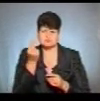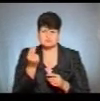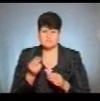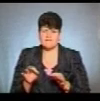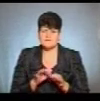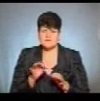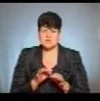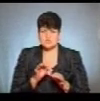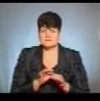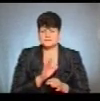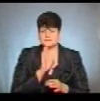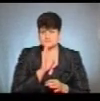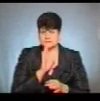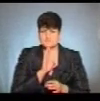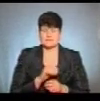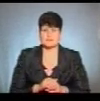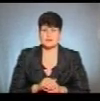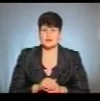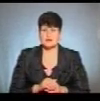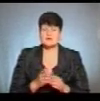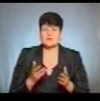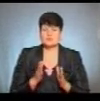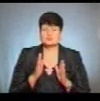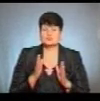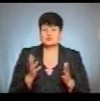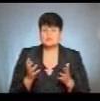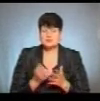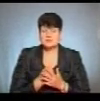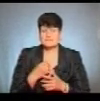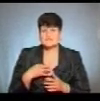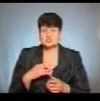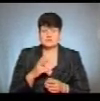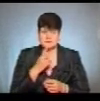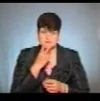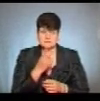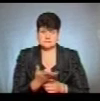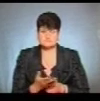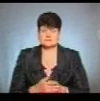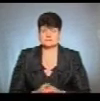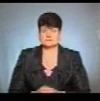гільдії народних умільців Тетяна Дяківнич. Якою вийшла вишиванка, бачив наш колега Сергій